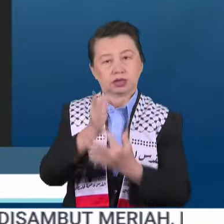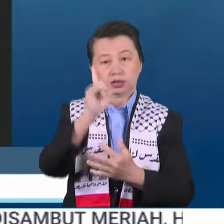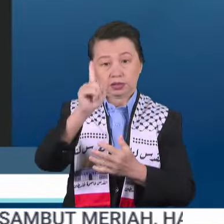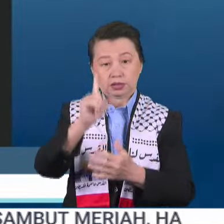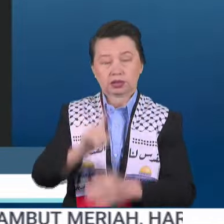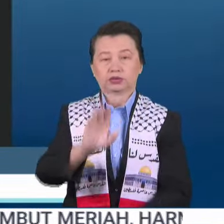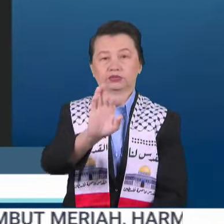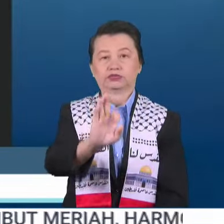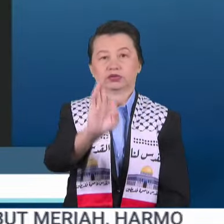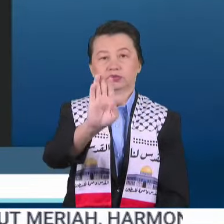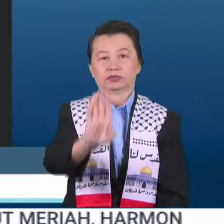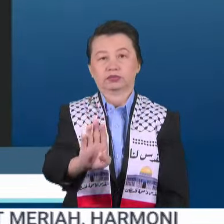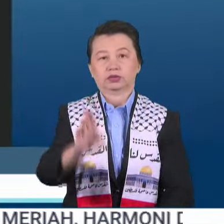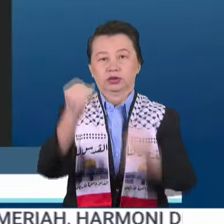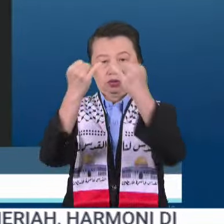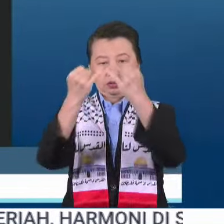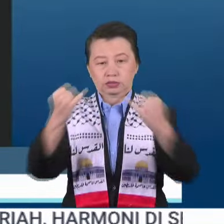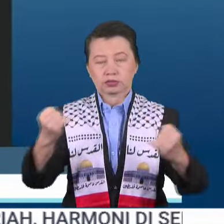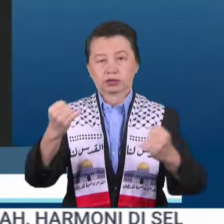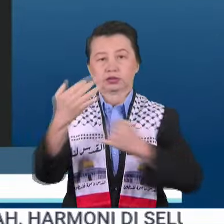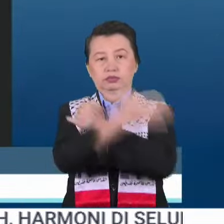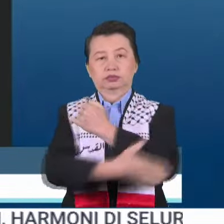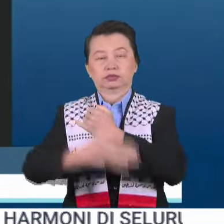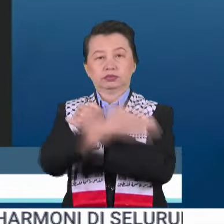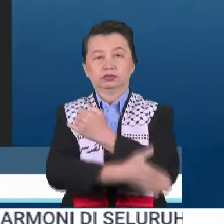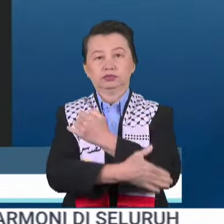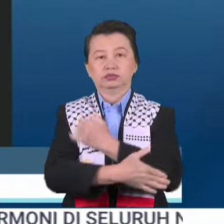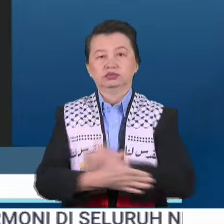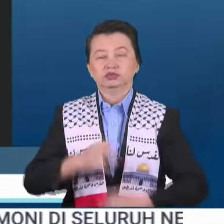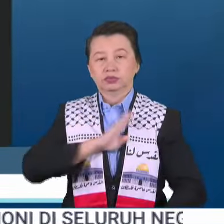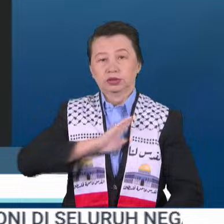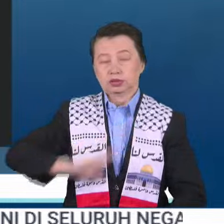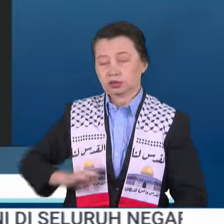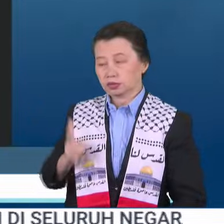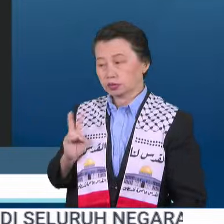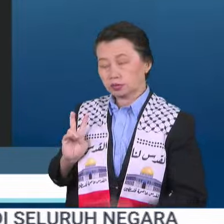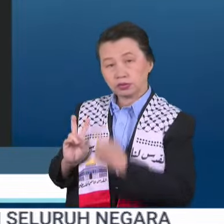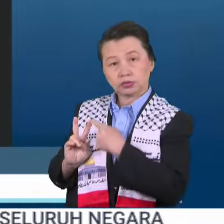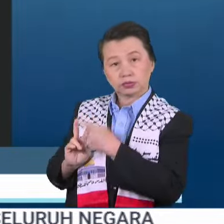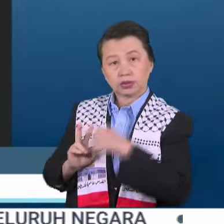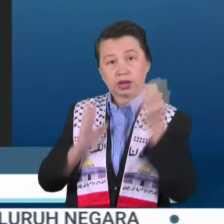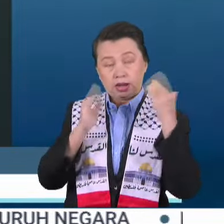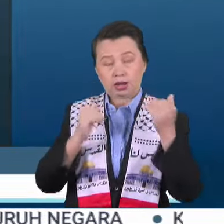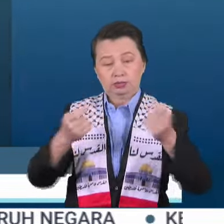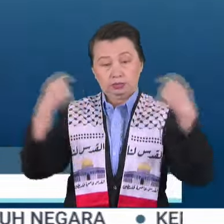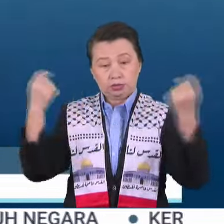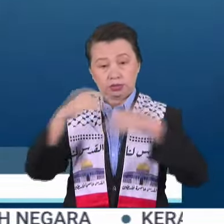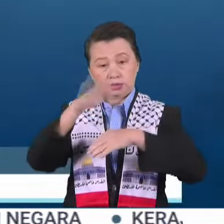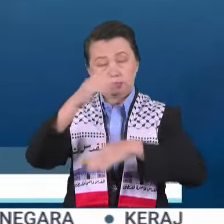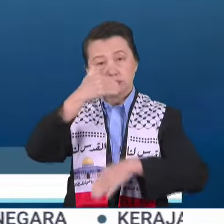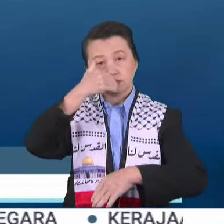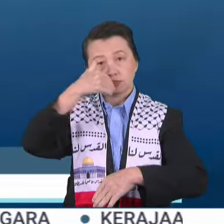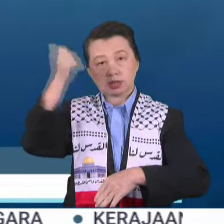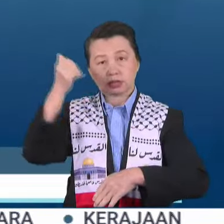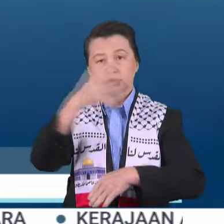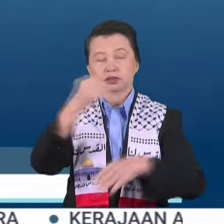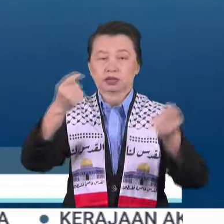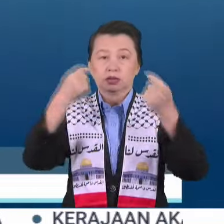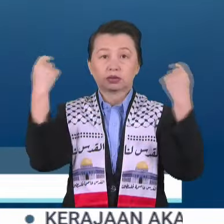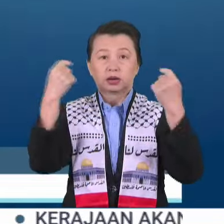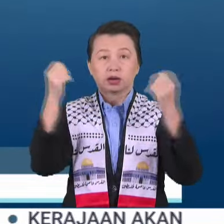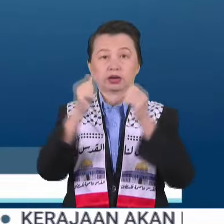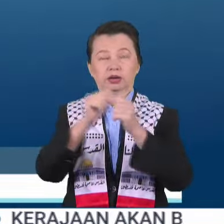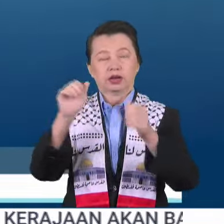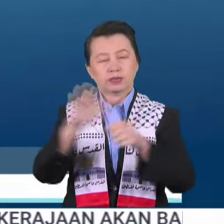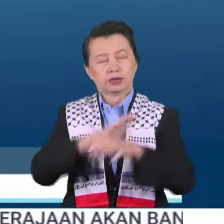satu hantaran dimuat naik di laman Facebook rasmi Istana Negara. Baginda Berdua berharap agar sambutan kali ini lebih bermakna selain diraikan